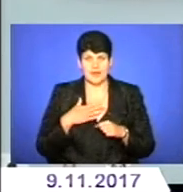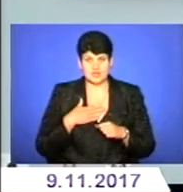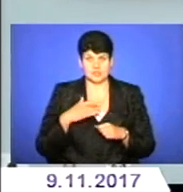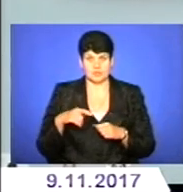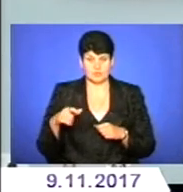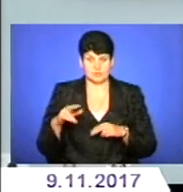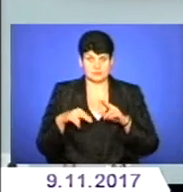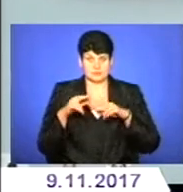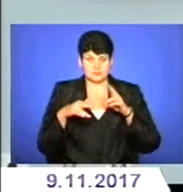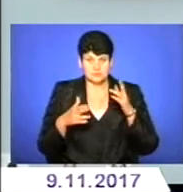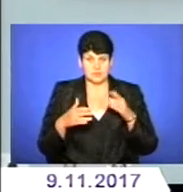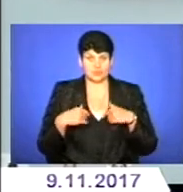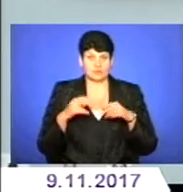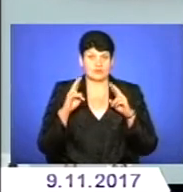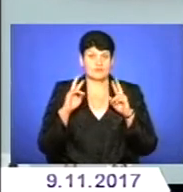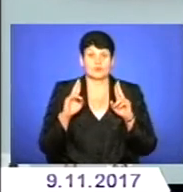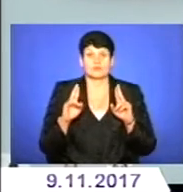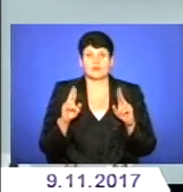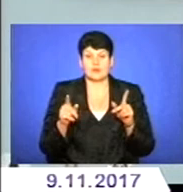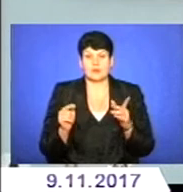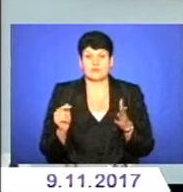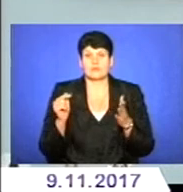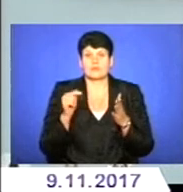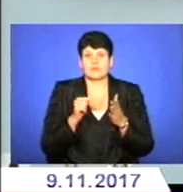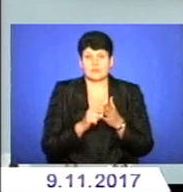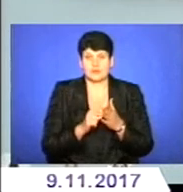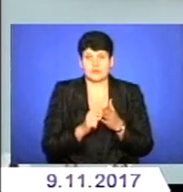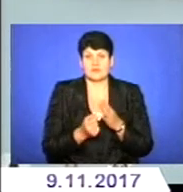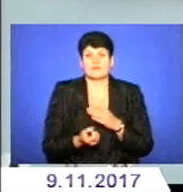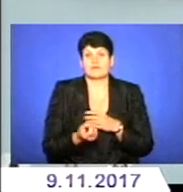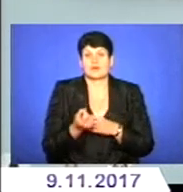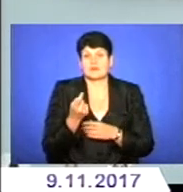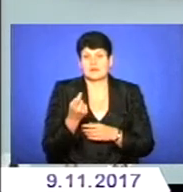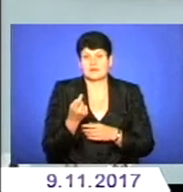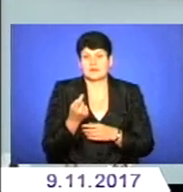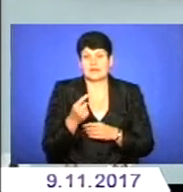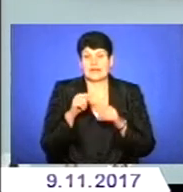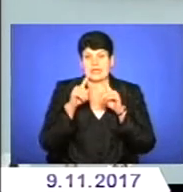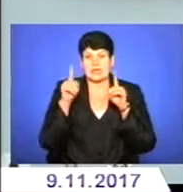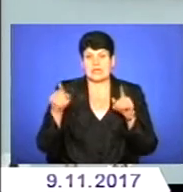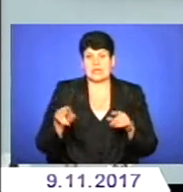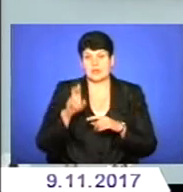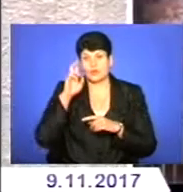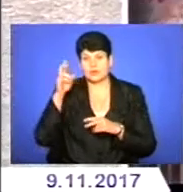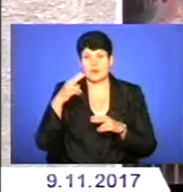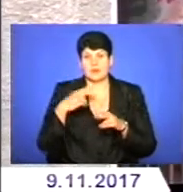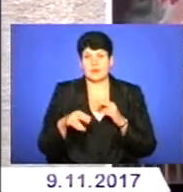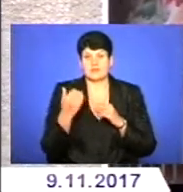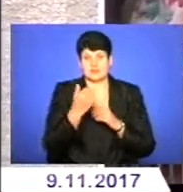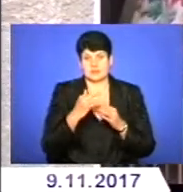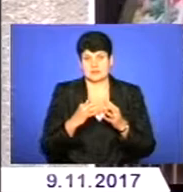тут десь невідомо яким чином опинилася, виявилася та ікона, яка пропала в їхній церкві. За